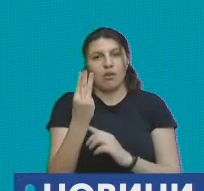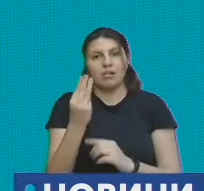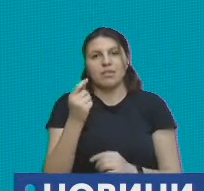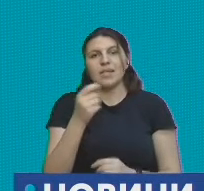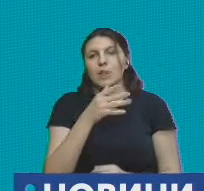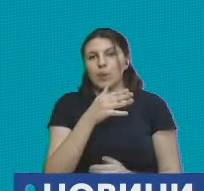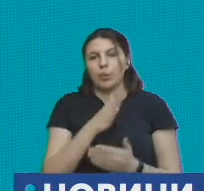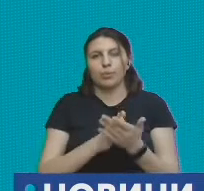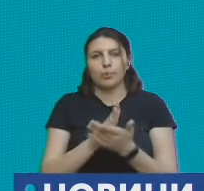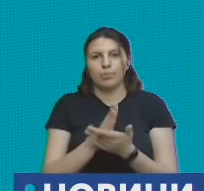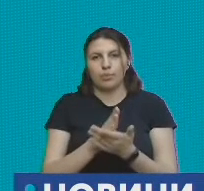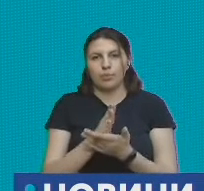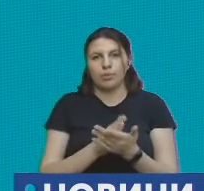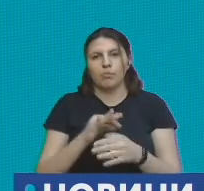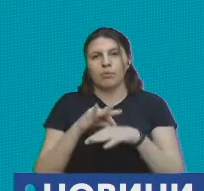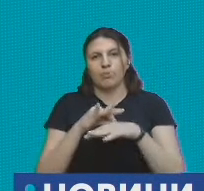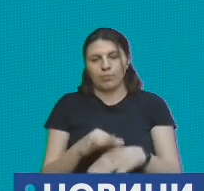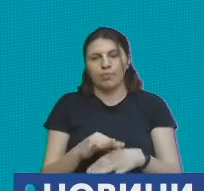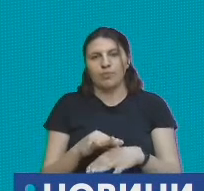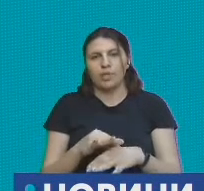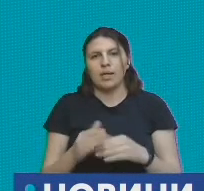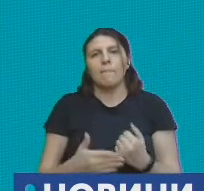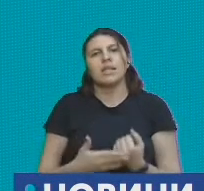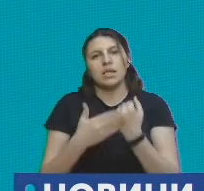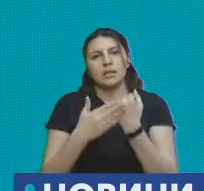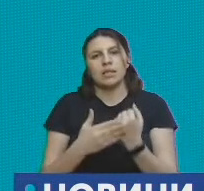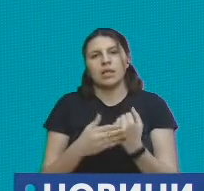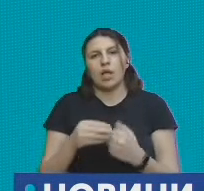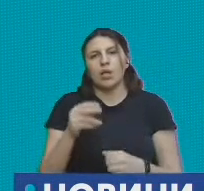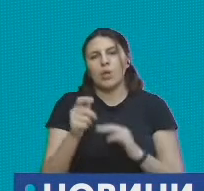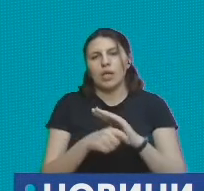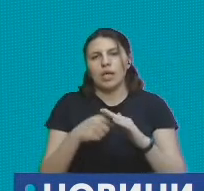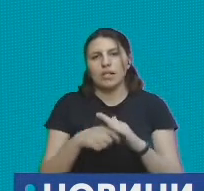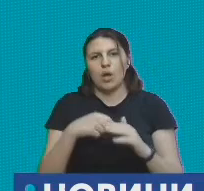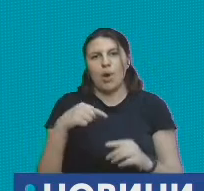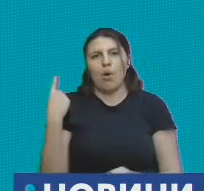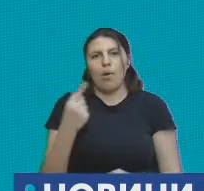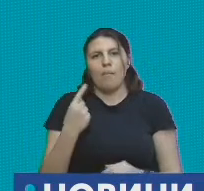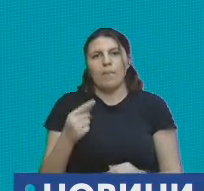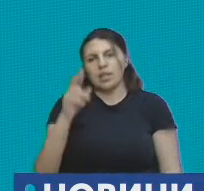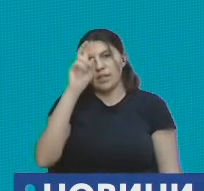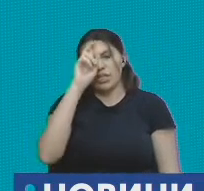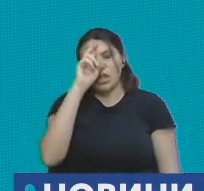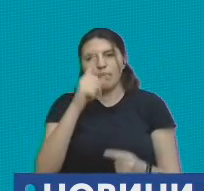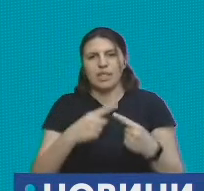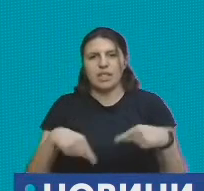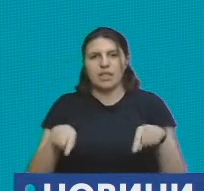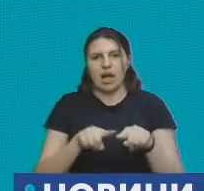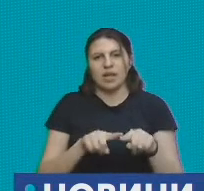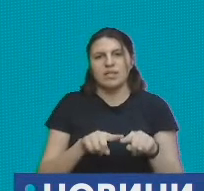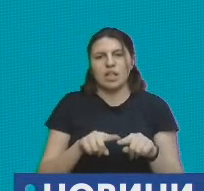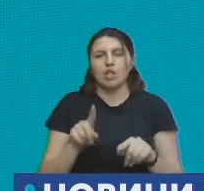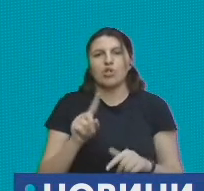басейнове управління водних ресурсів за підтримки Донецької облдержадміністрації, дитячого фонду ЮНІСЕФ та ОБСЄ. Що